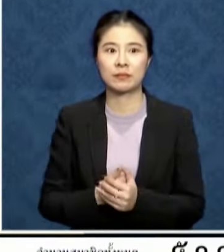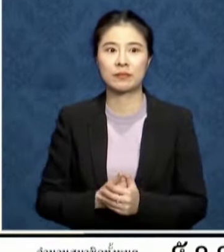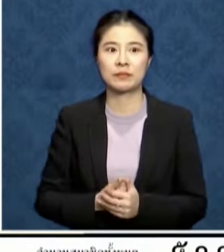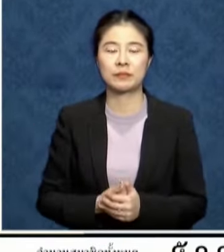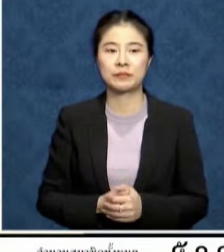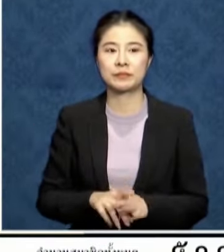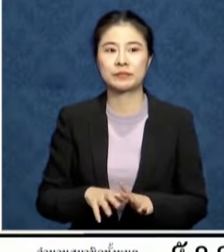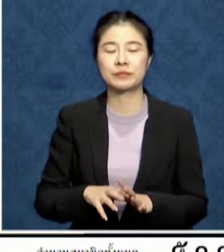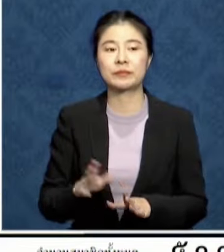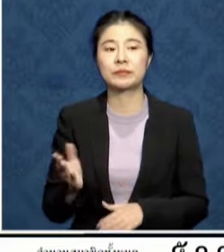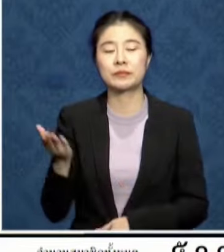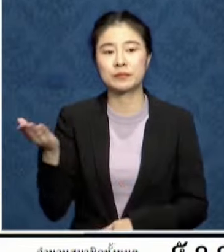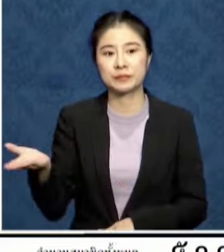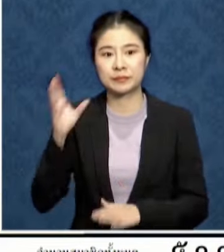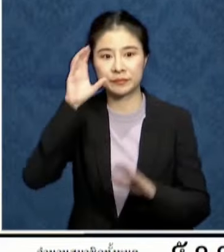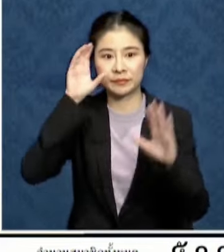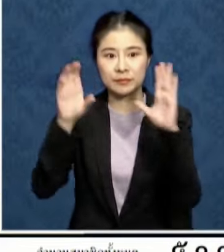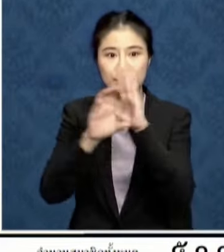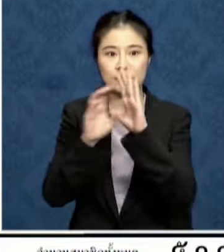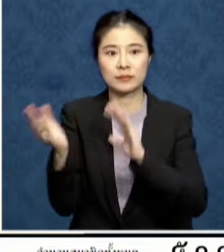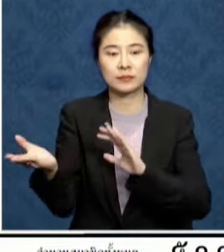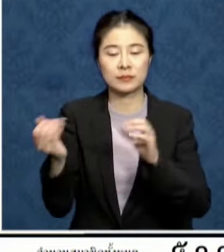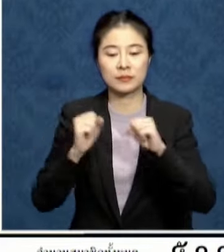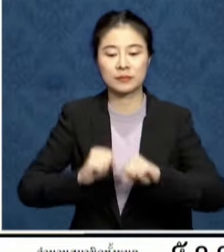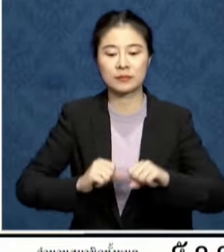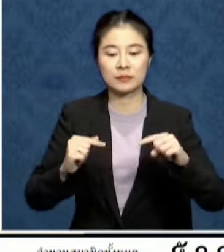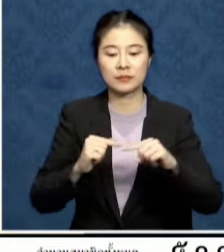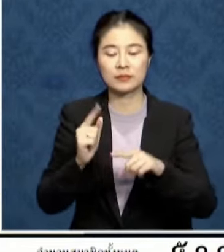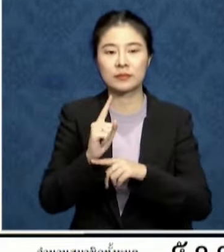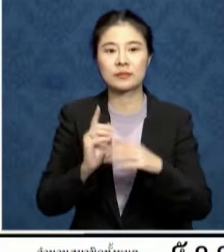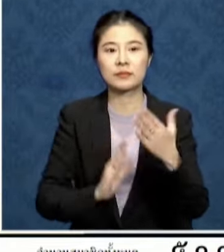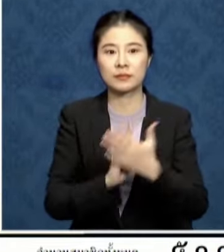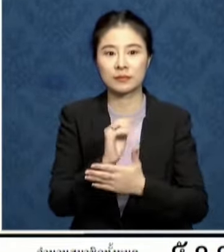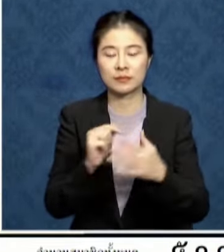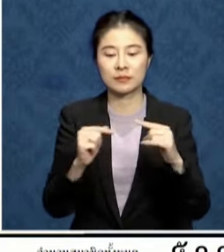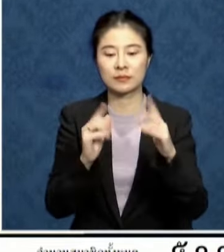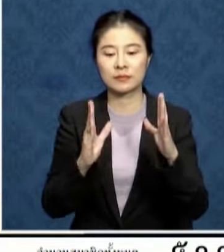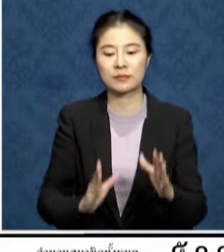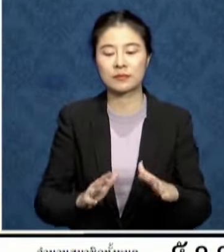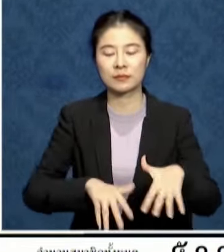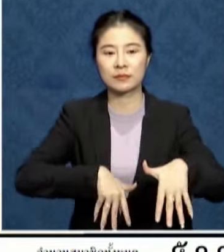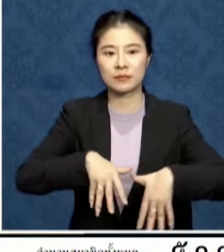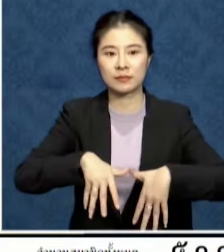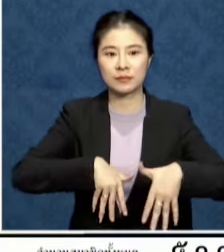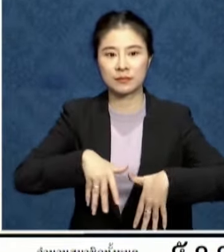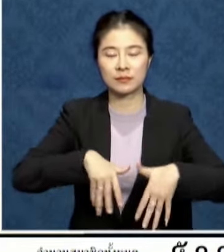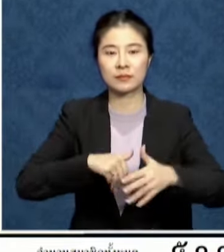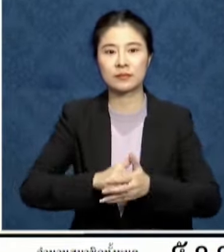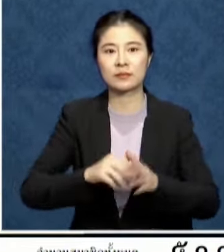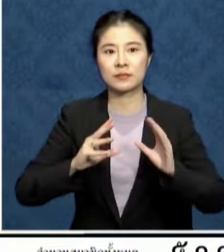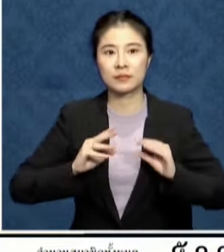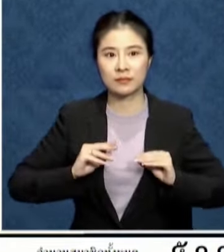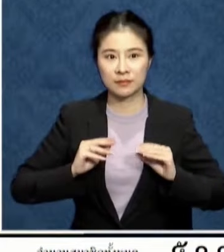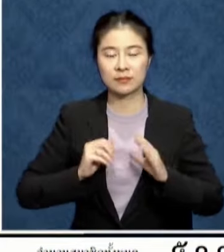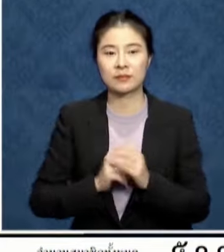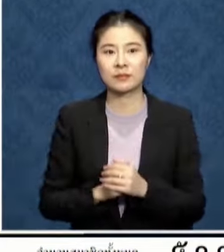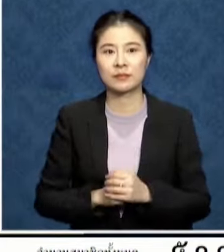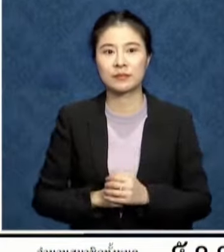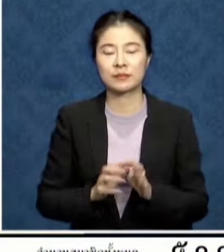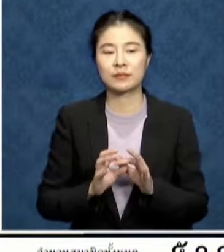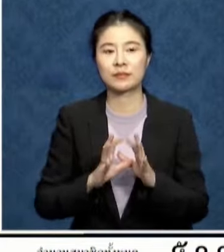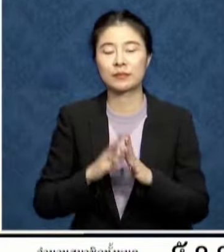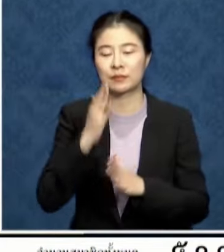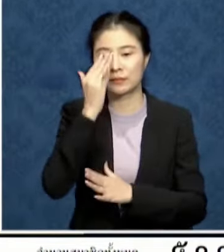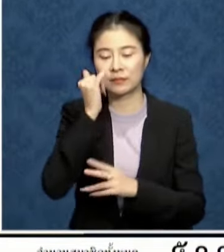ากฏด้านซ้ายมือของสไลด์ก็จะถือว่าประชามตินั้นผ่านความเห็นชอบของประชาชนตามเกณฑ์ดับเบิลมาจอริตี้เพราะว่าในเกณฑ์ชั้นบน